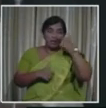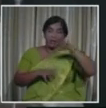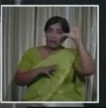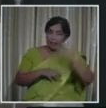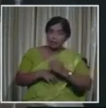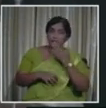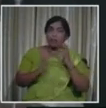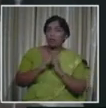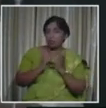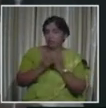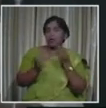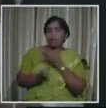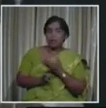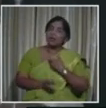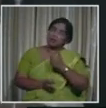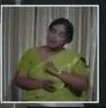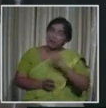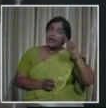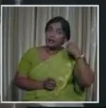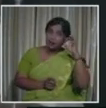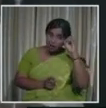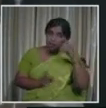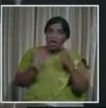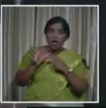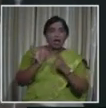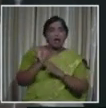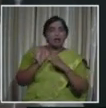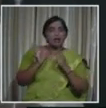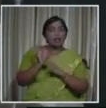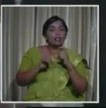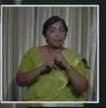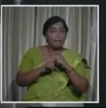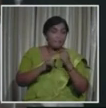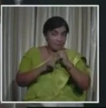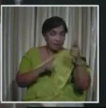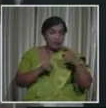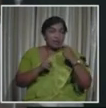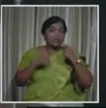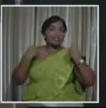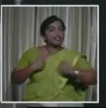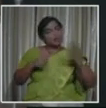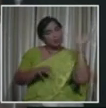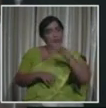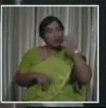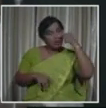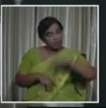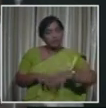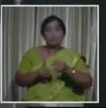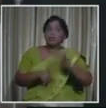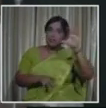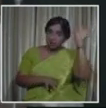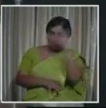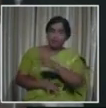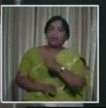පුළුවන් විසඳුම් තියනවා කියලා මම කැමති හෙට උදේ ආනන්ද පාලිතව සභාපති කරන්න පෙට්‍රෝලියම් එකේ ලංකා කණිත සංස්ථාවේ සභාපති කරන්න